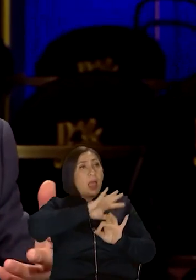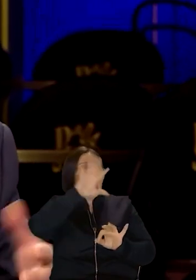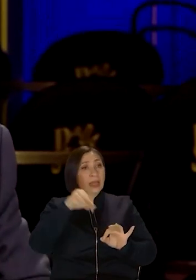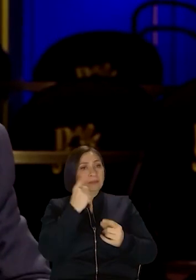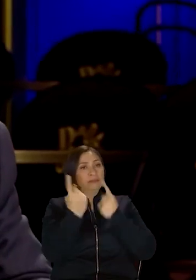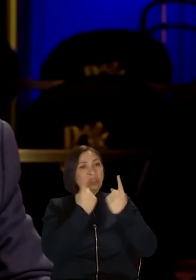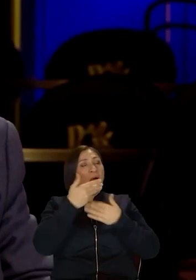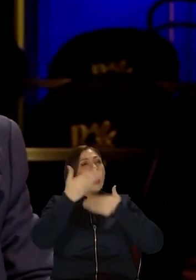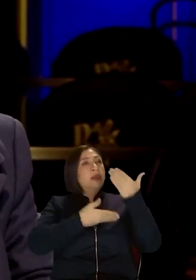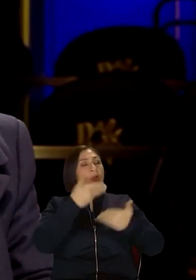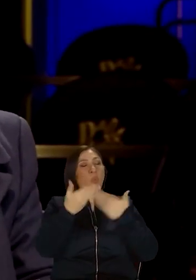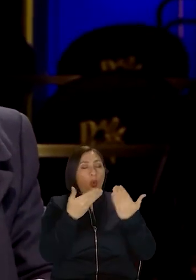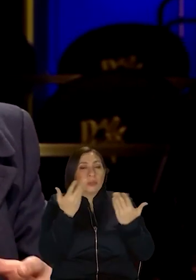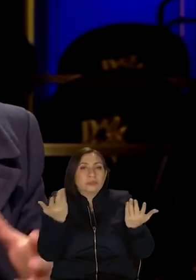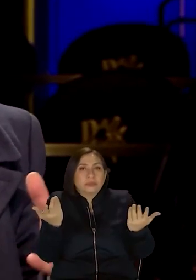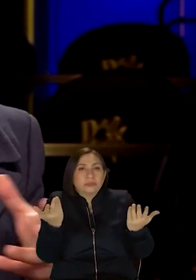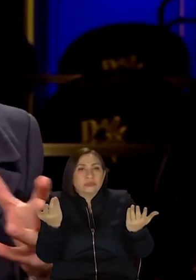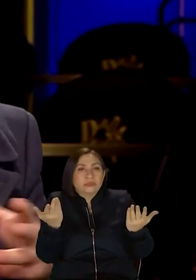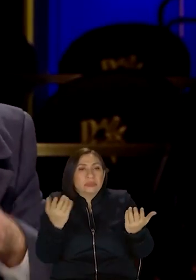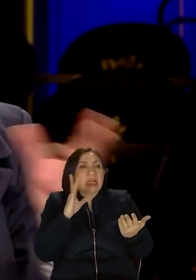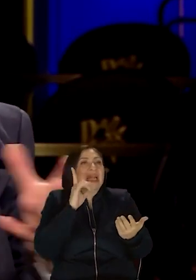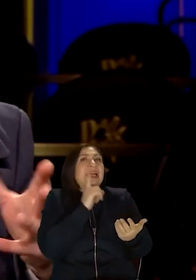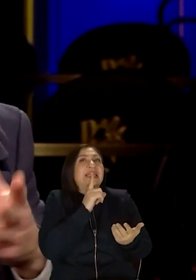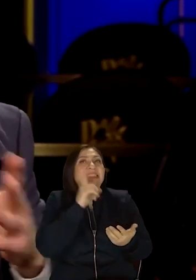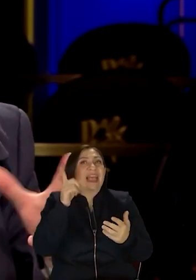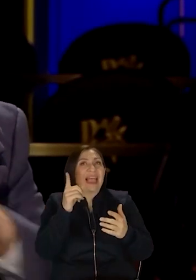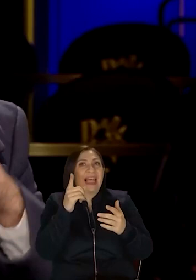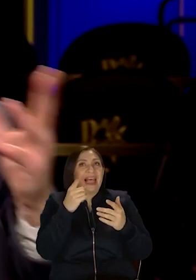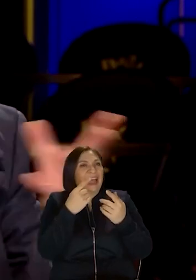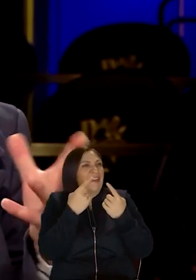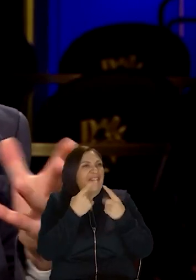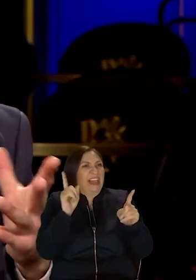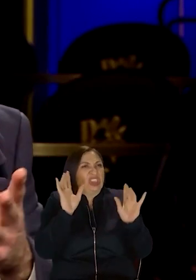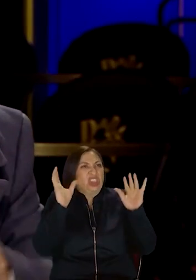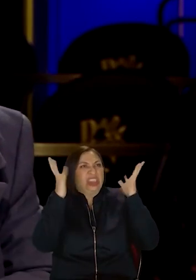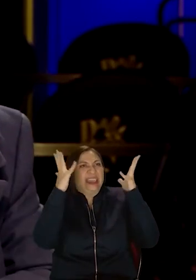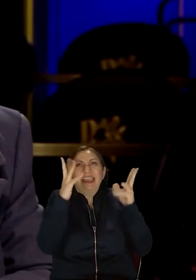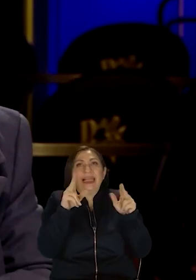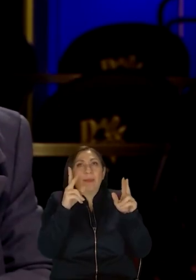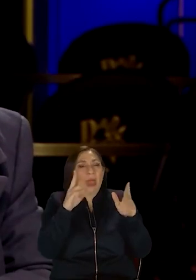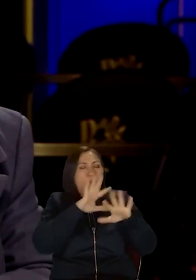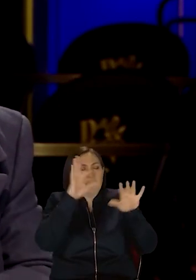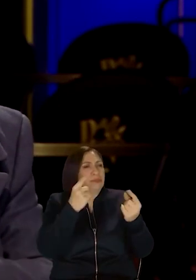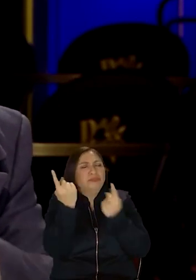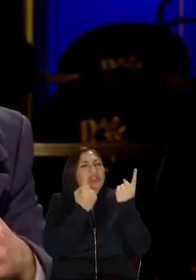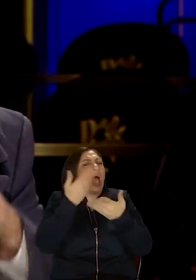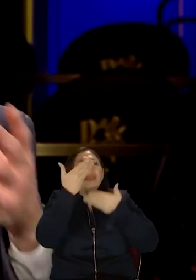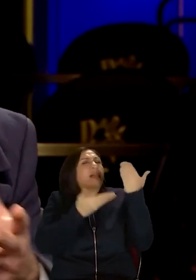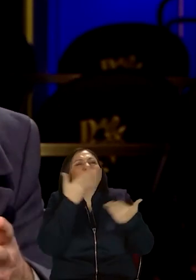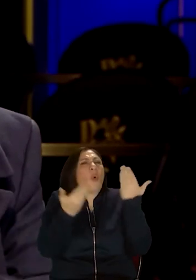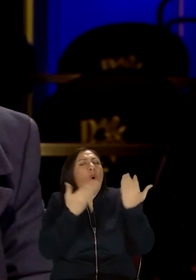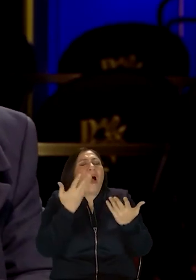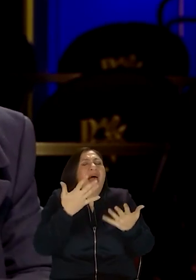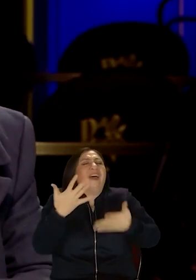herkes bir şey anlatıyor artık. Bu hakikaten İngilizler frenzy der buna, böyle bir çılgınlık haline geldi yani. Herkes bir şey